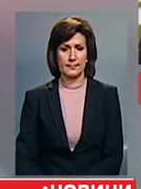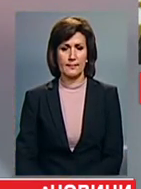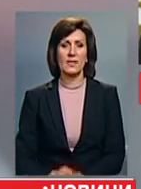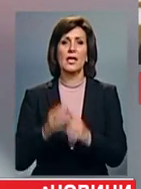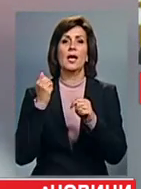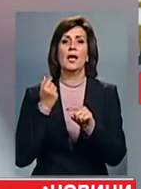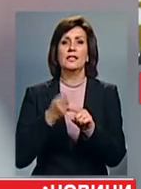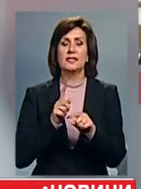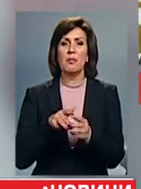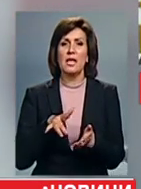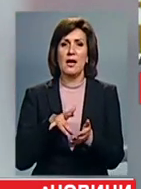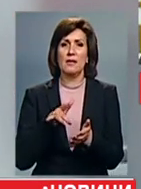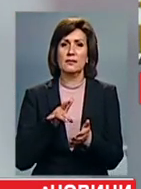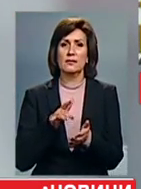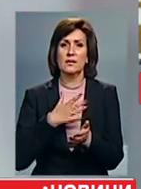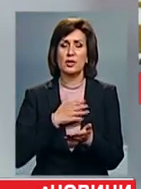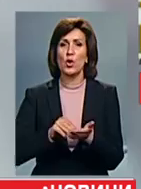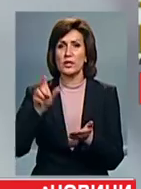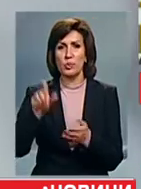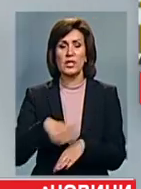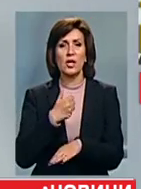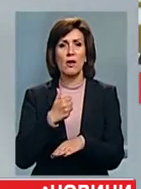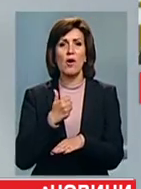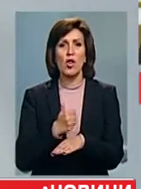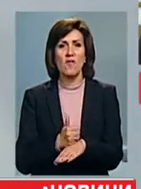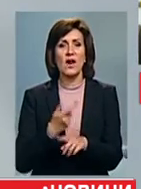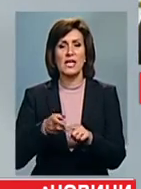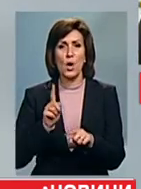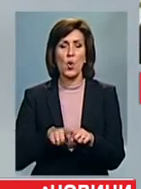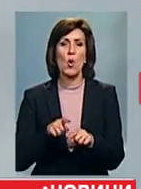І за Центр виборчкому, голова якого вважає, що вибори в Маріуполі можуть відбутися сьогодні.